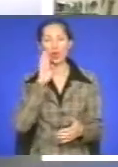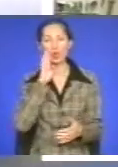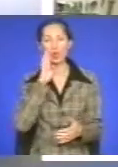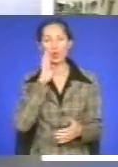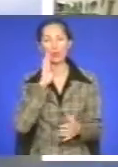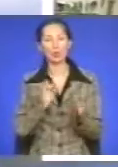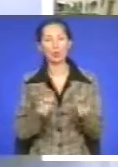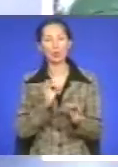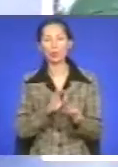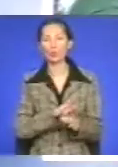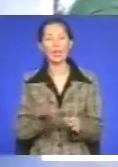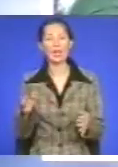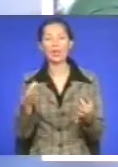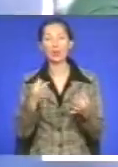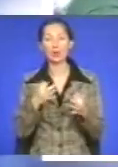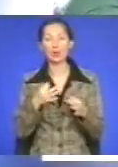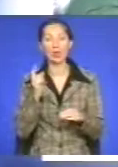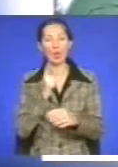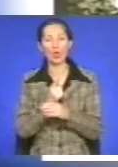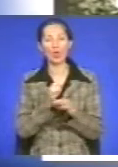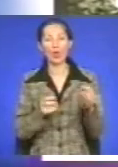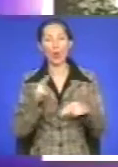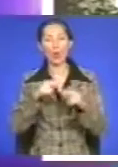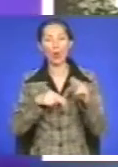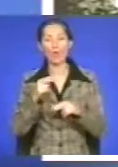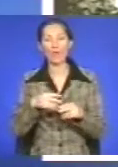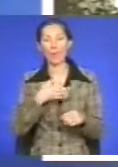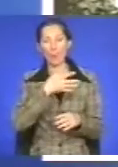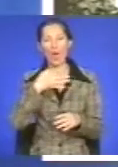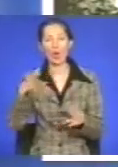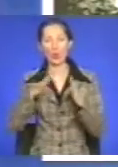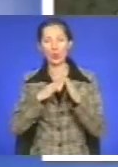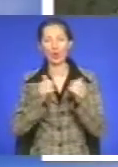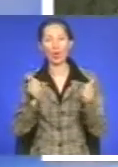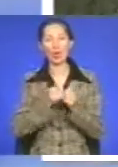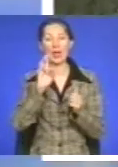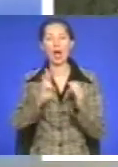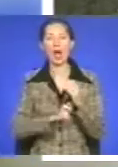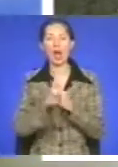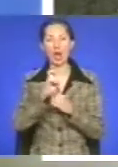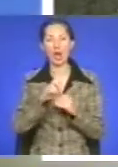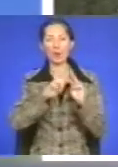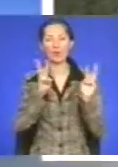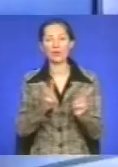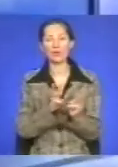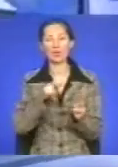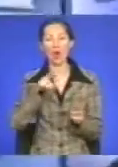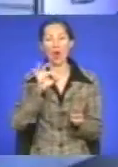Суд не дозволив будувати багатоповерхівку біля храму святих Володимира й Ольги на вулиці Пилипа Орлика в обласному